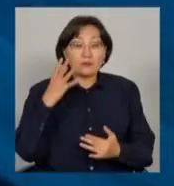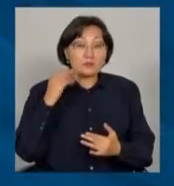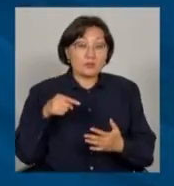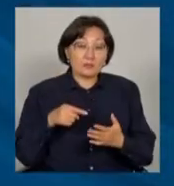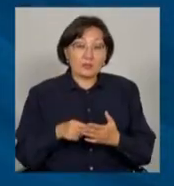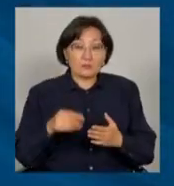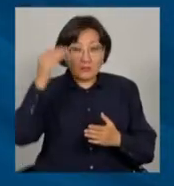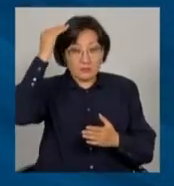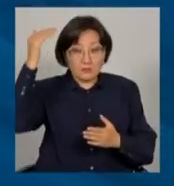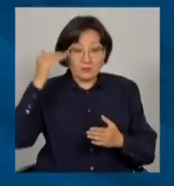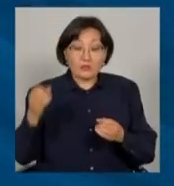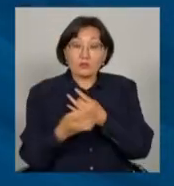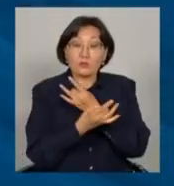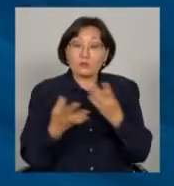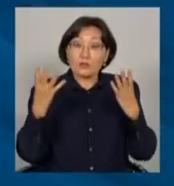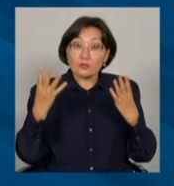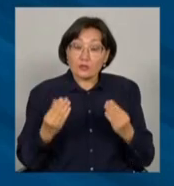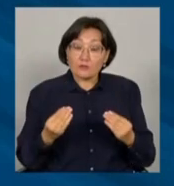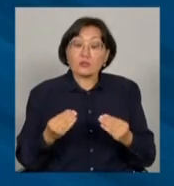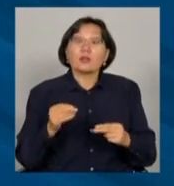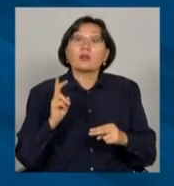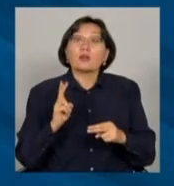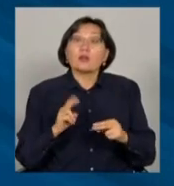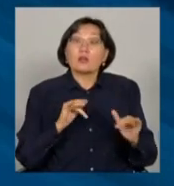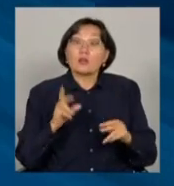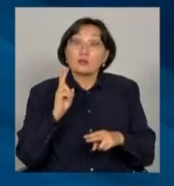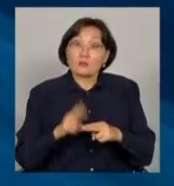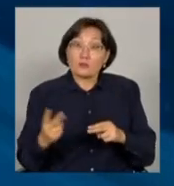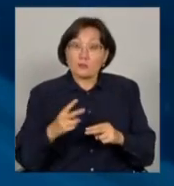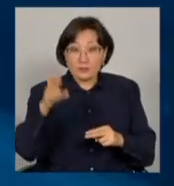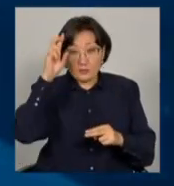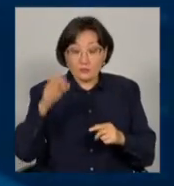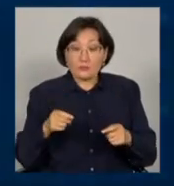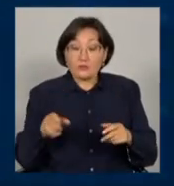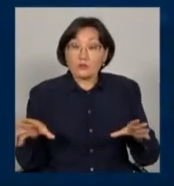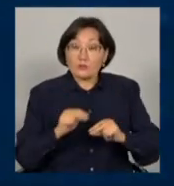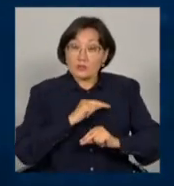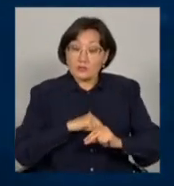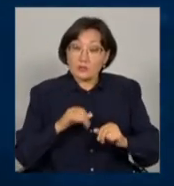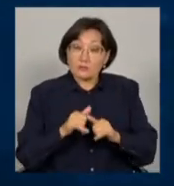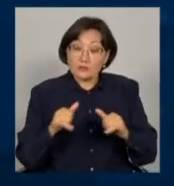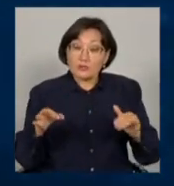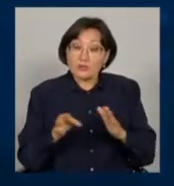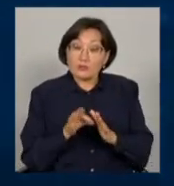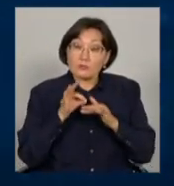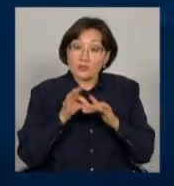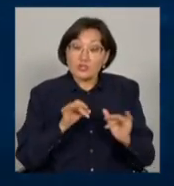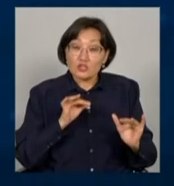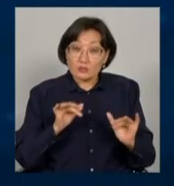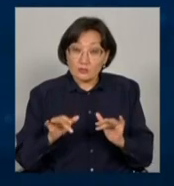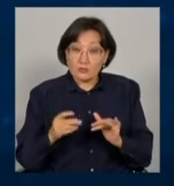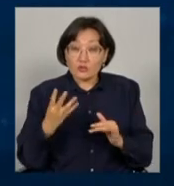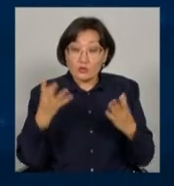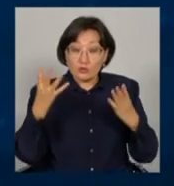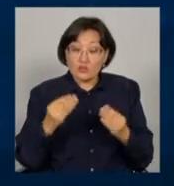Алматыда Тәжікстанның мәдениет күндері аяқталуға жақын. Екел арасындағы ынтымақтастықты арттыру мақсатында өткізілген іс-шара